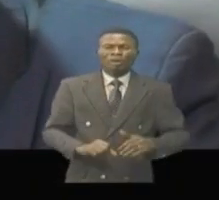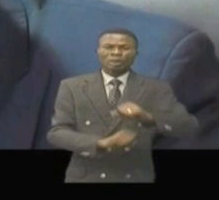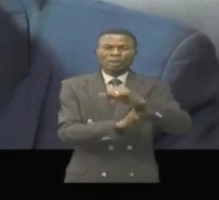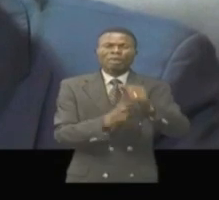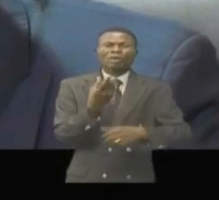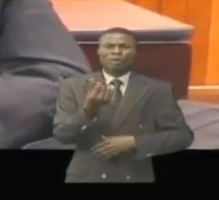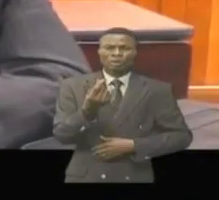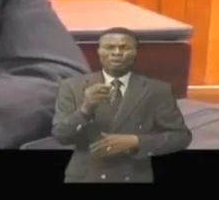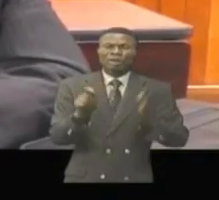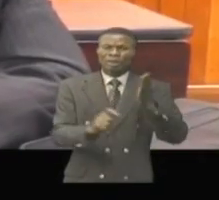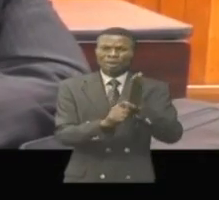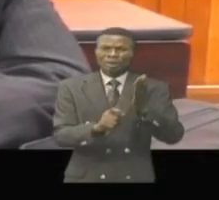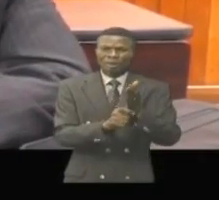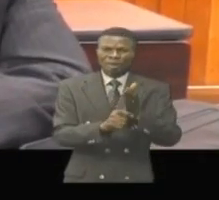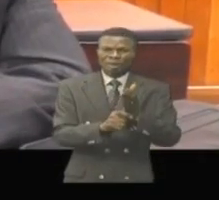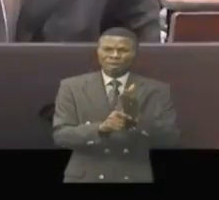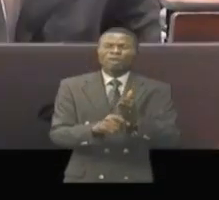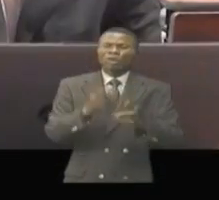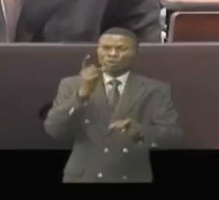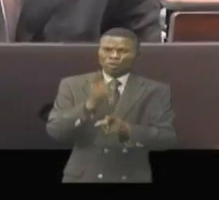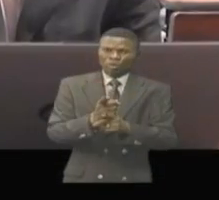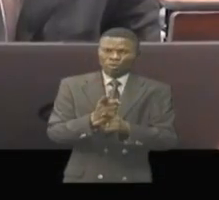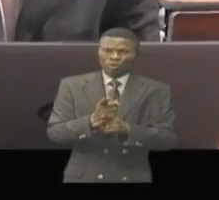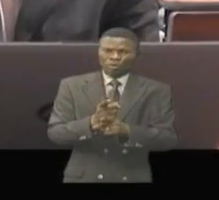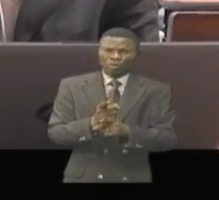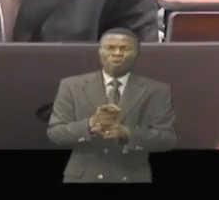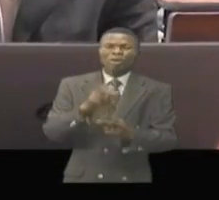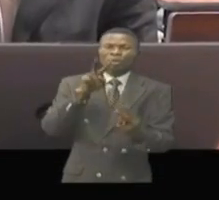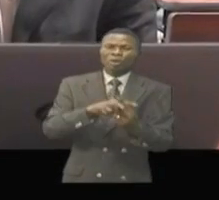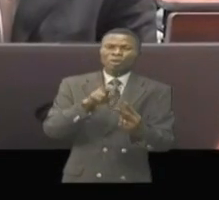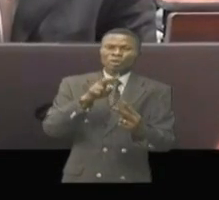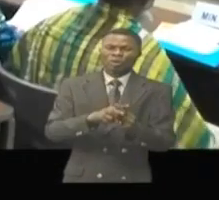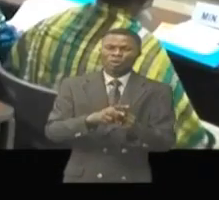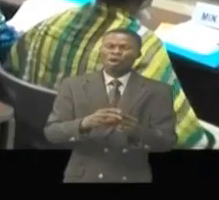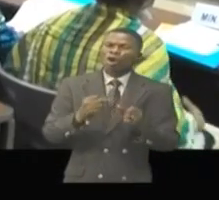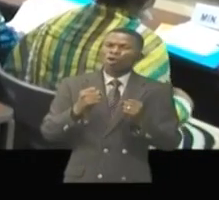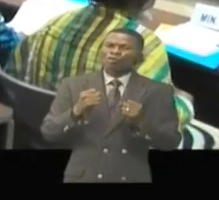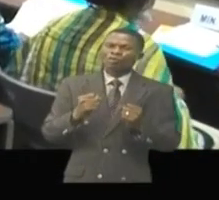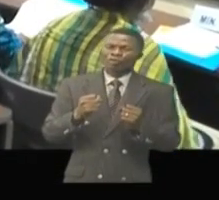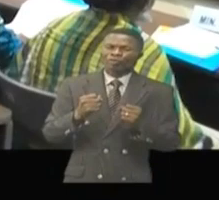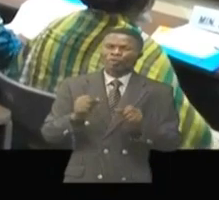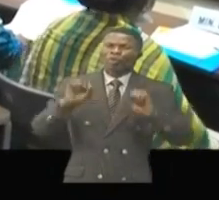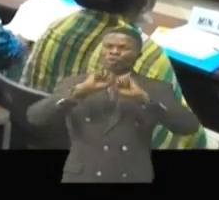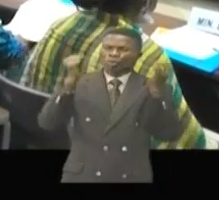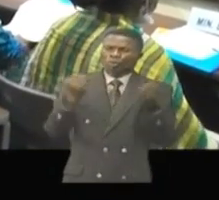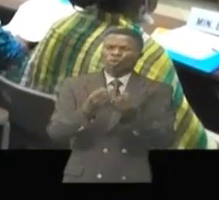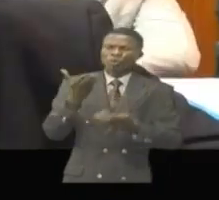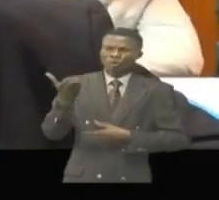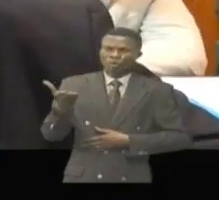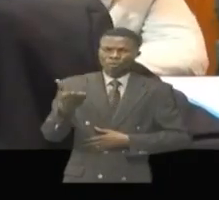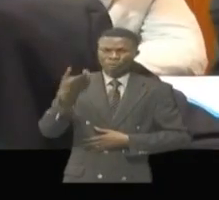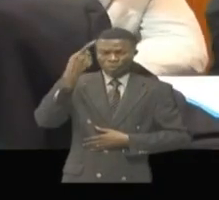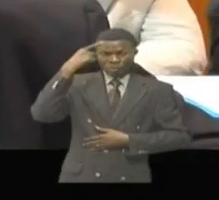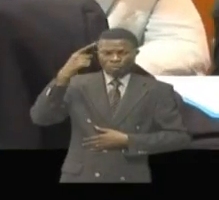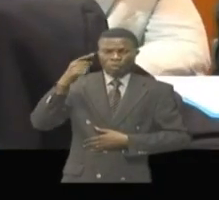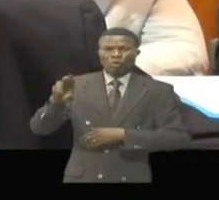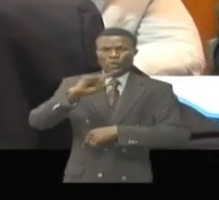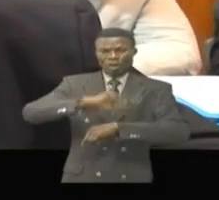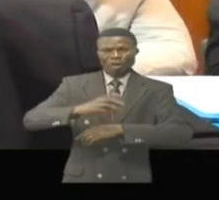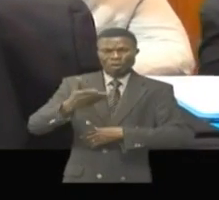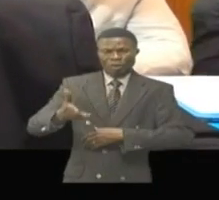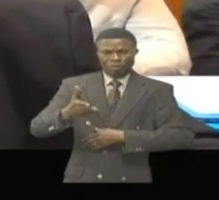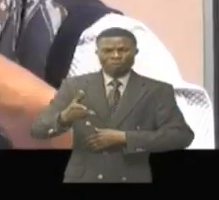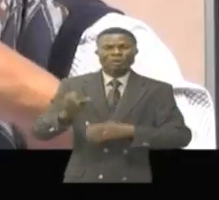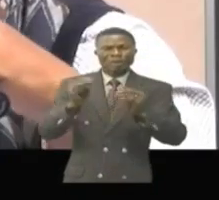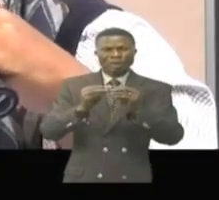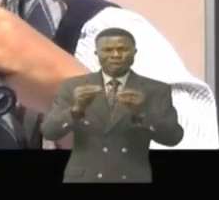financier, technique directe et pérenne, afin de garantir la durabilité de la CNCP. À cette même occasion, la plénière